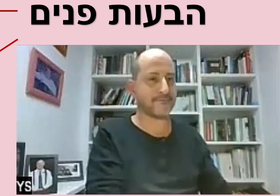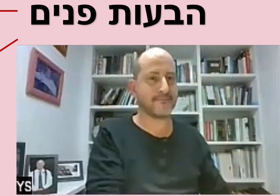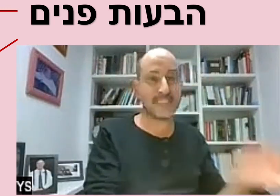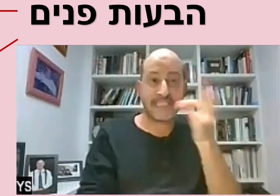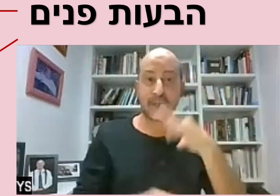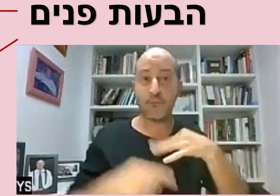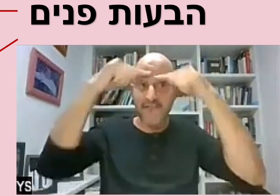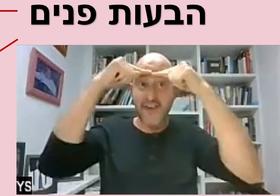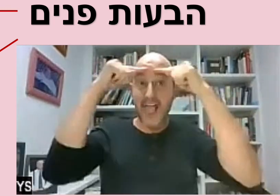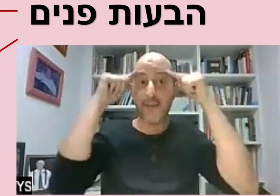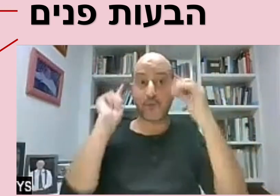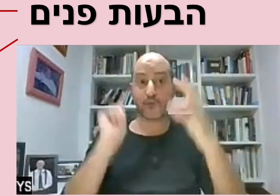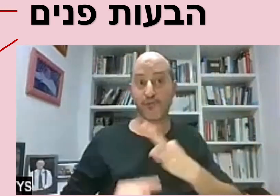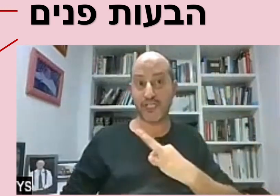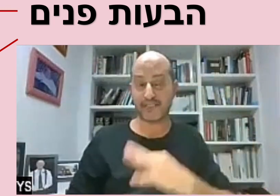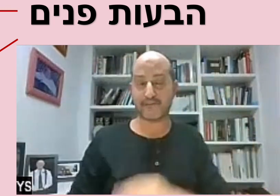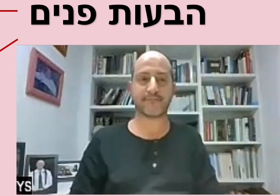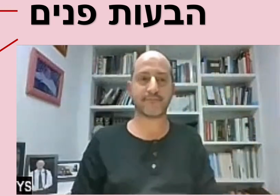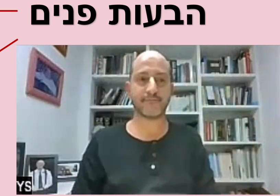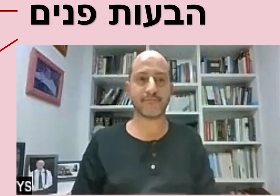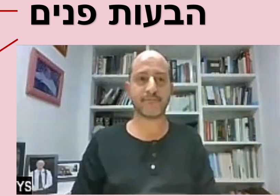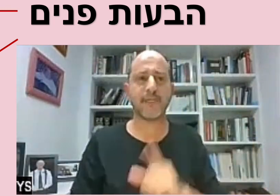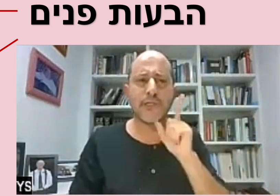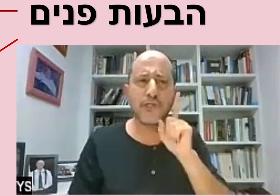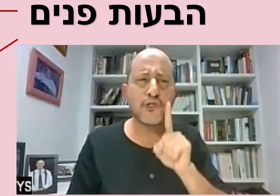הגבות. שימו לב לגבות שלי.